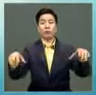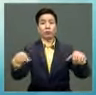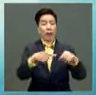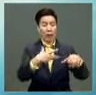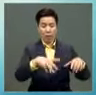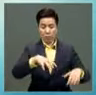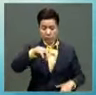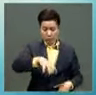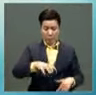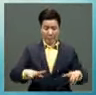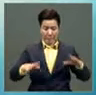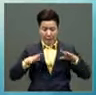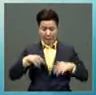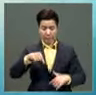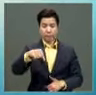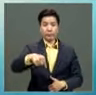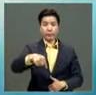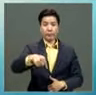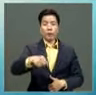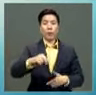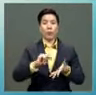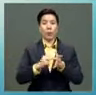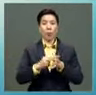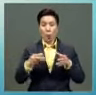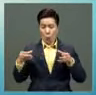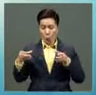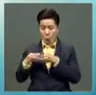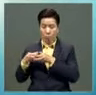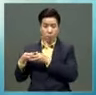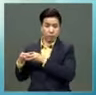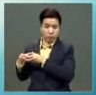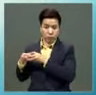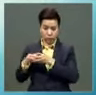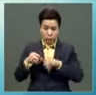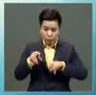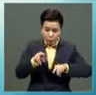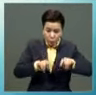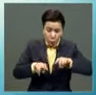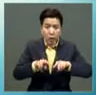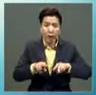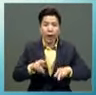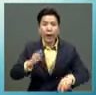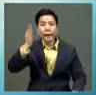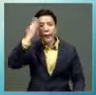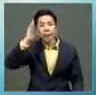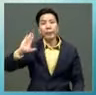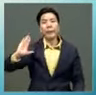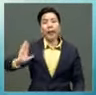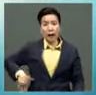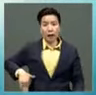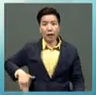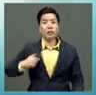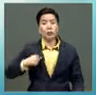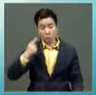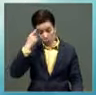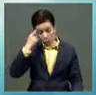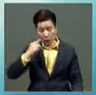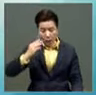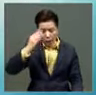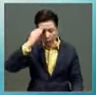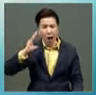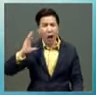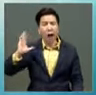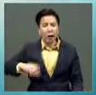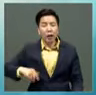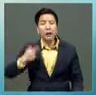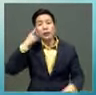าพักนะครับแล้วก็ทำให้ทีมที่เข้าไปดูแลนะครับมารับทราบทีหลังแต่พอมารับทราบทีหลัง